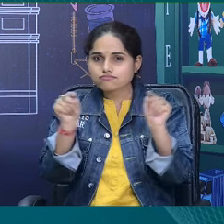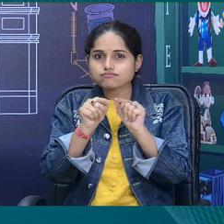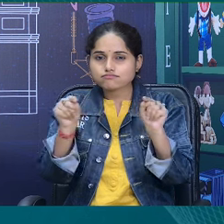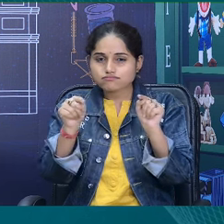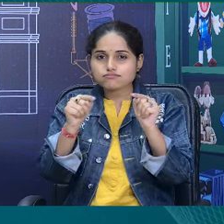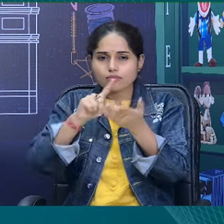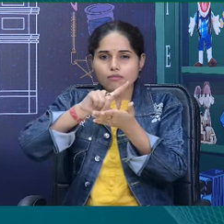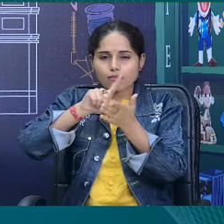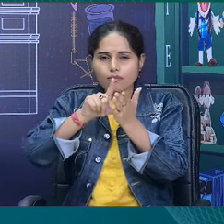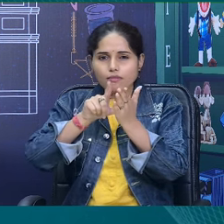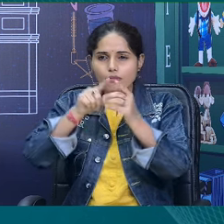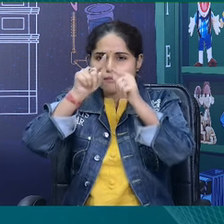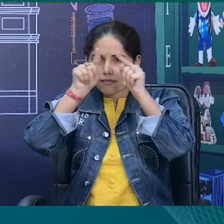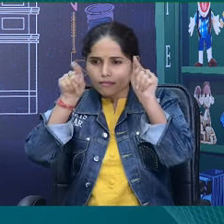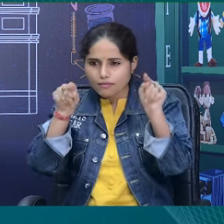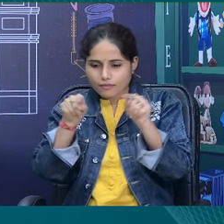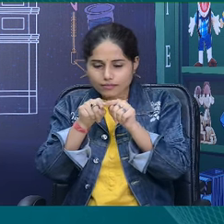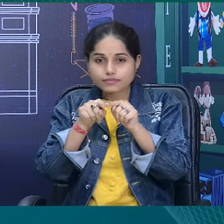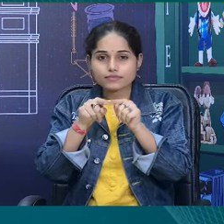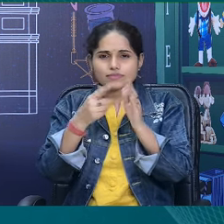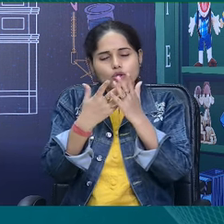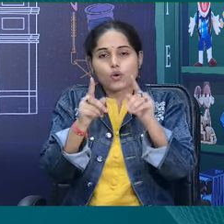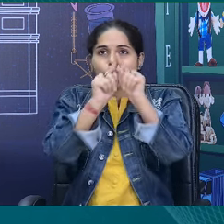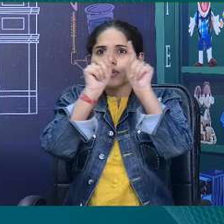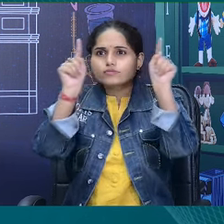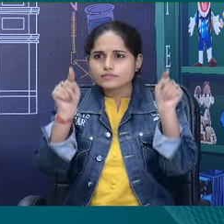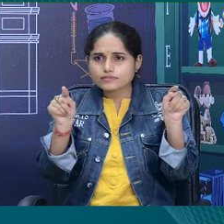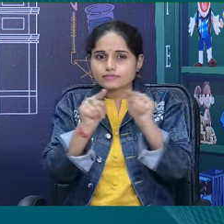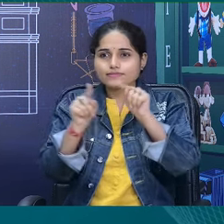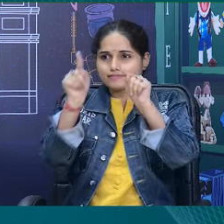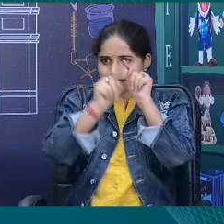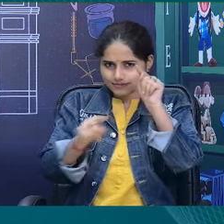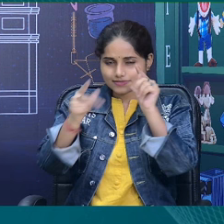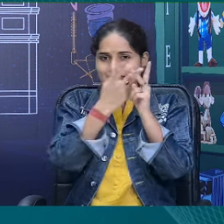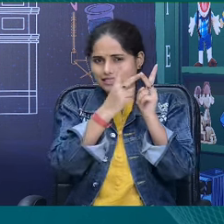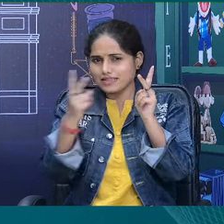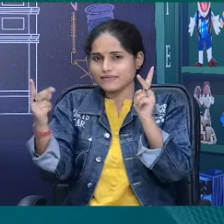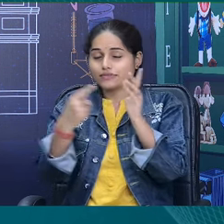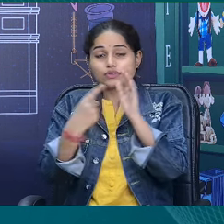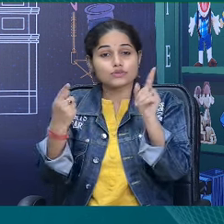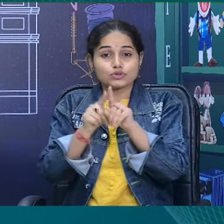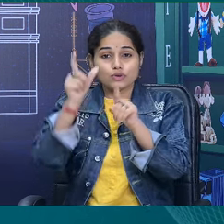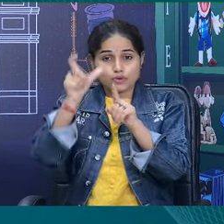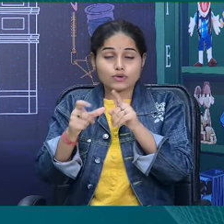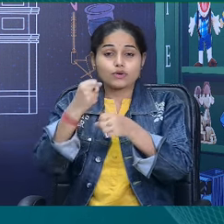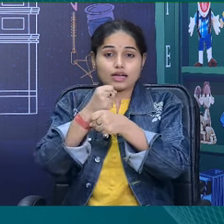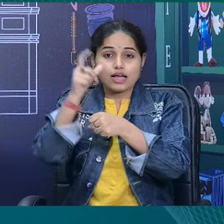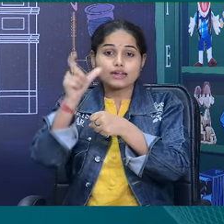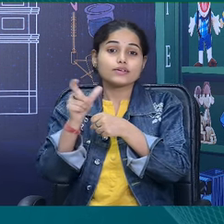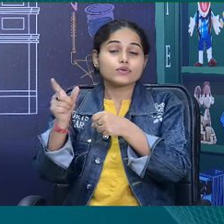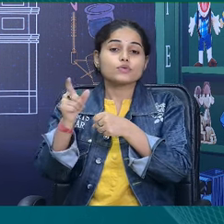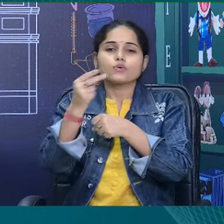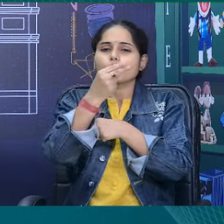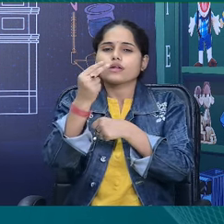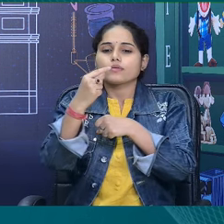शेप्स को लेकर के हम अ कोई भी आकृति बनाते हैं तो गग द्र नाथ जी ने उसको हम कहते हैं क्यूबिक